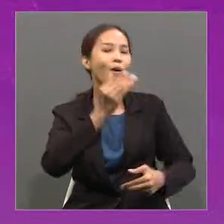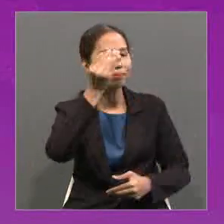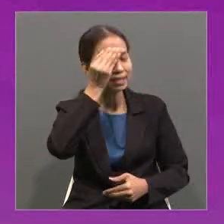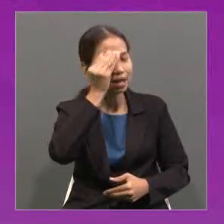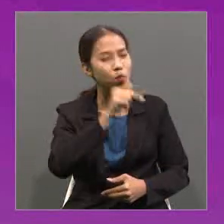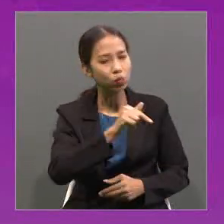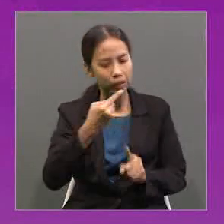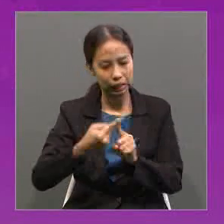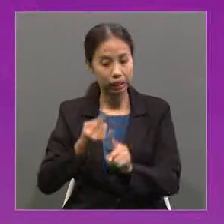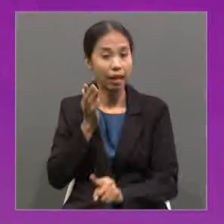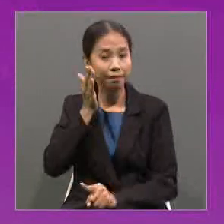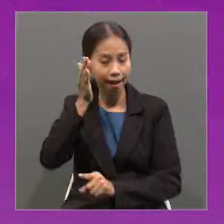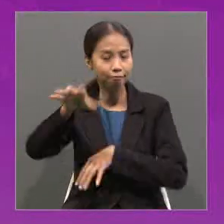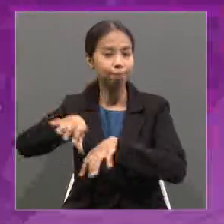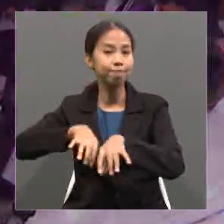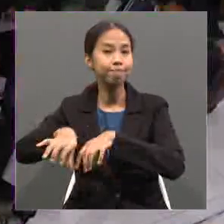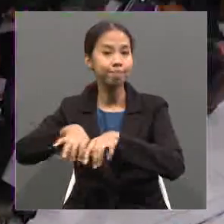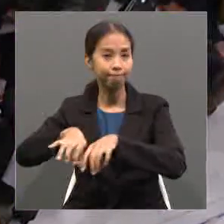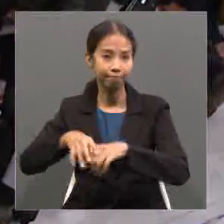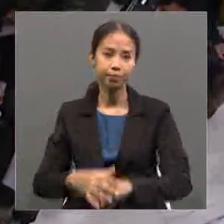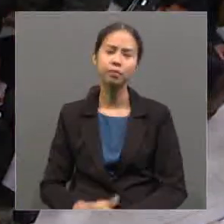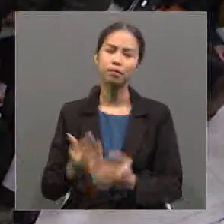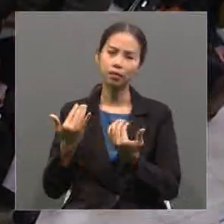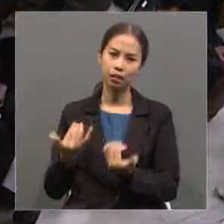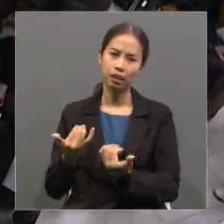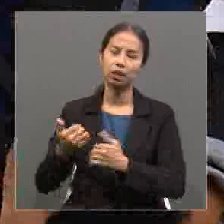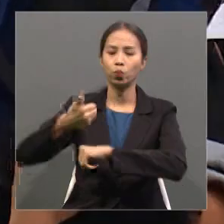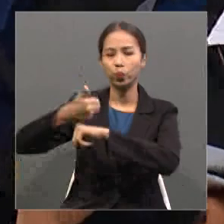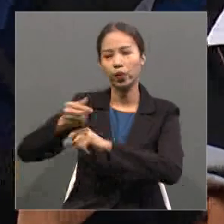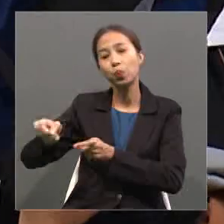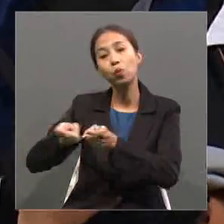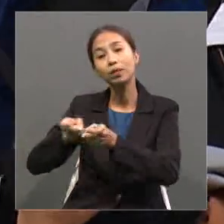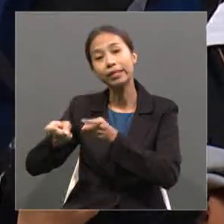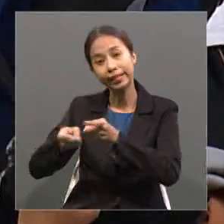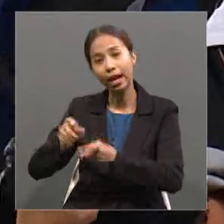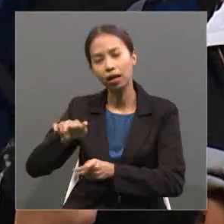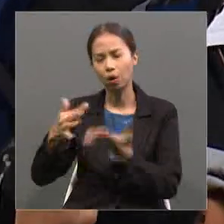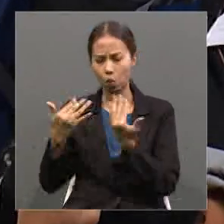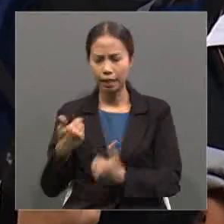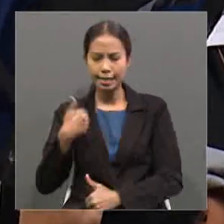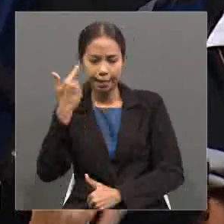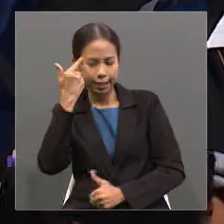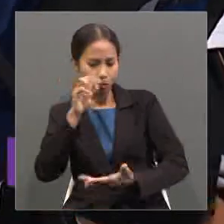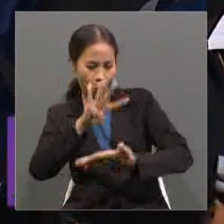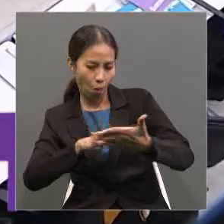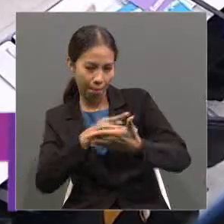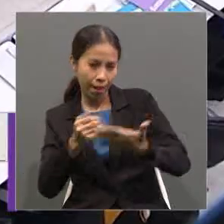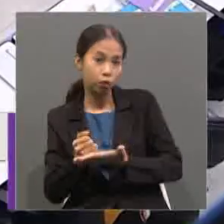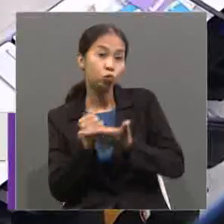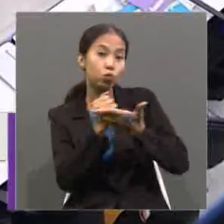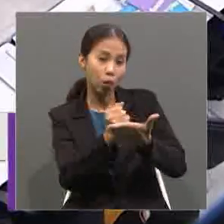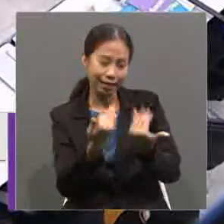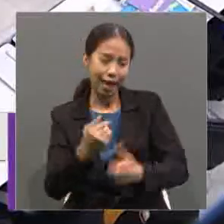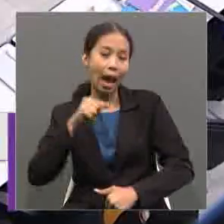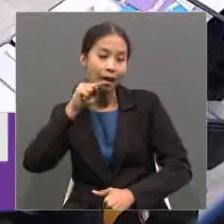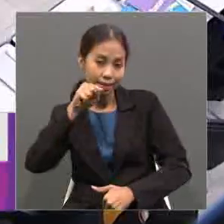ค่ะโดยนายฉัตรชัยสิริลนะคะผู้จัดการธกสก็ระบุความคืบหน้าการช่วยเหลือบอกว่าณขณะนี้ได้ให้สาขาทั่ว